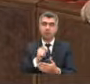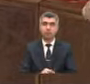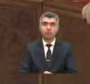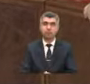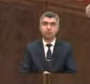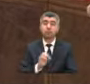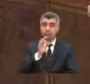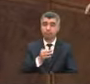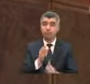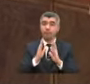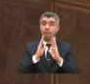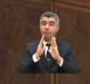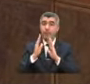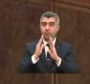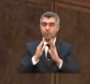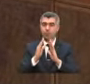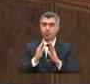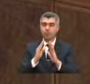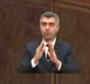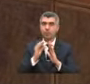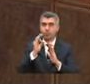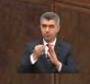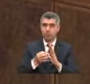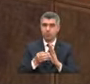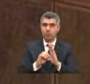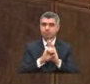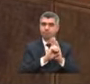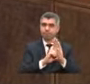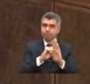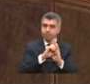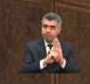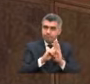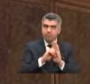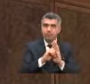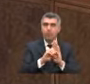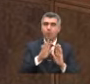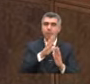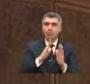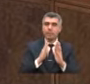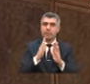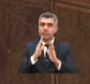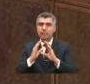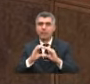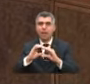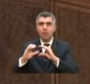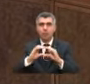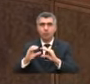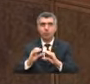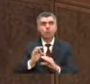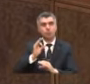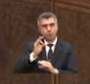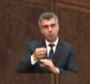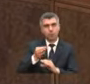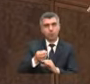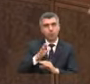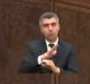شبكة التواصل الاجتماعي والمنصات الرقمية الجديدة للتواصل ساهمت في تعزيز مجال